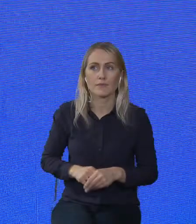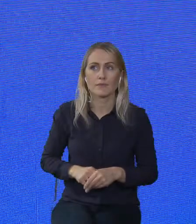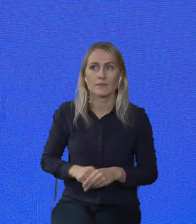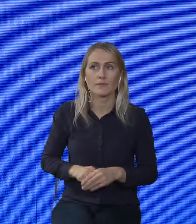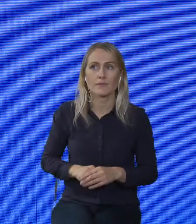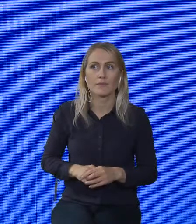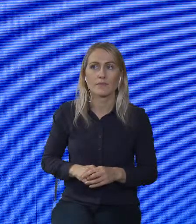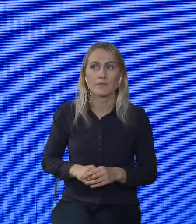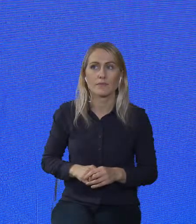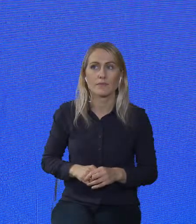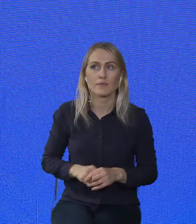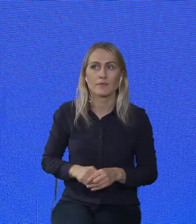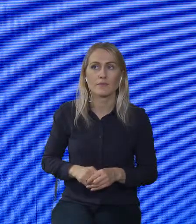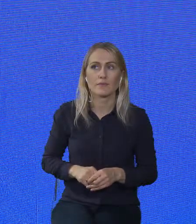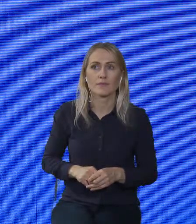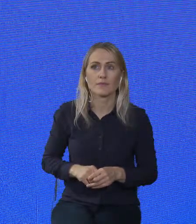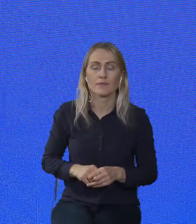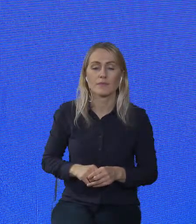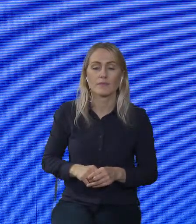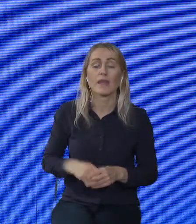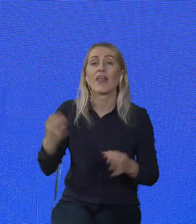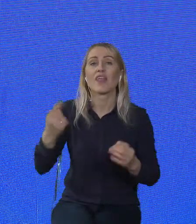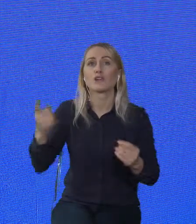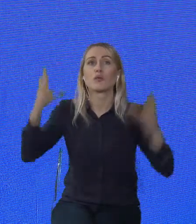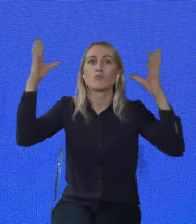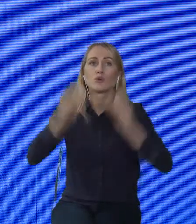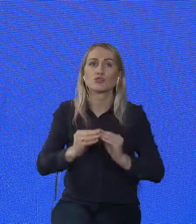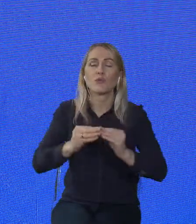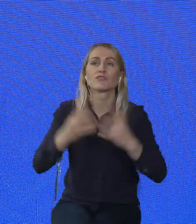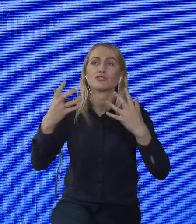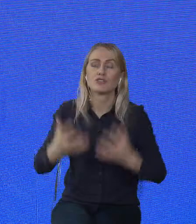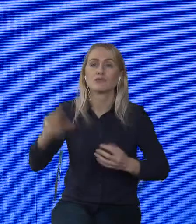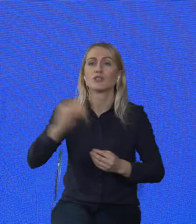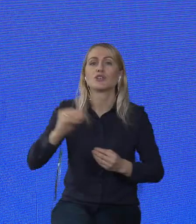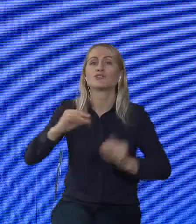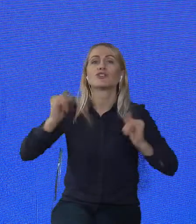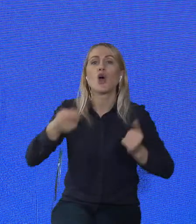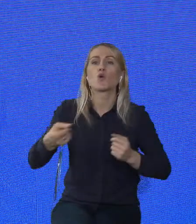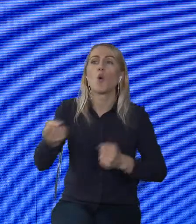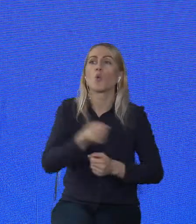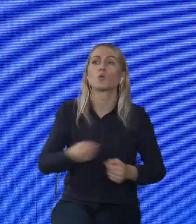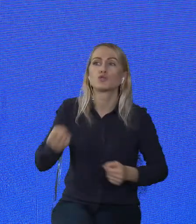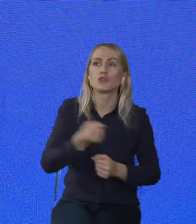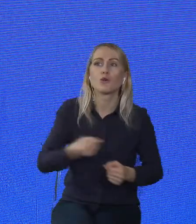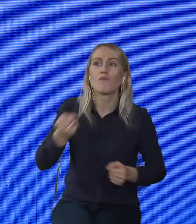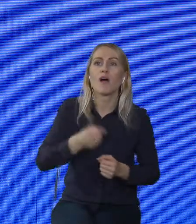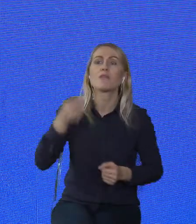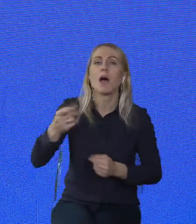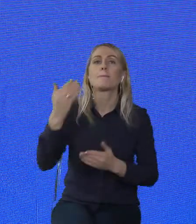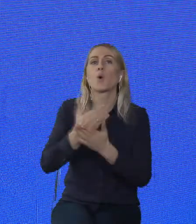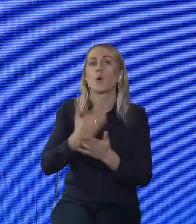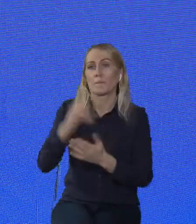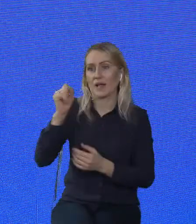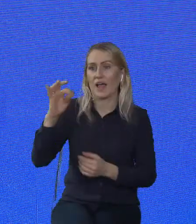I tu tak pod koniec chcieliśmy jeszcze to podsumować pod kątem użytkowania tego systemu